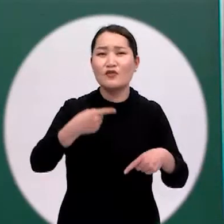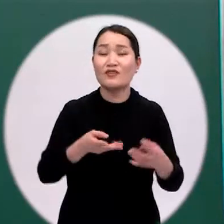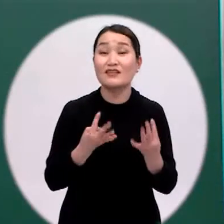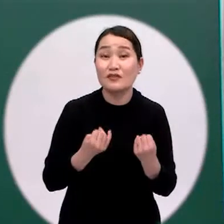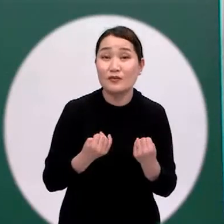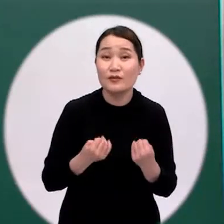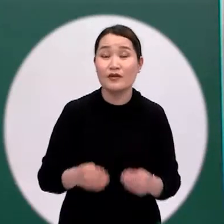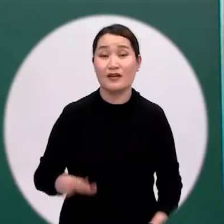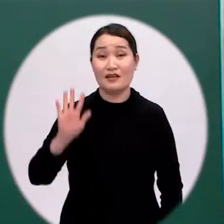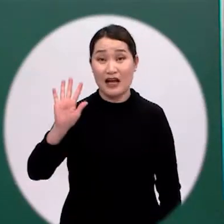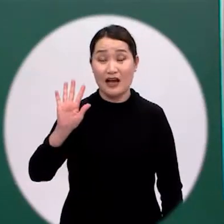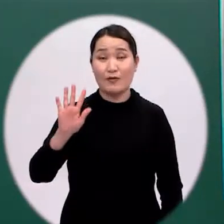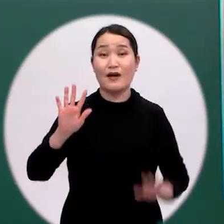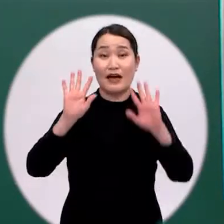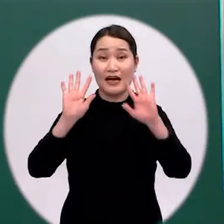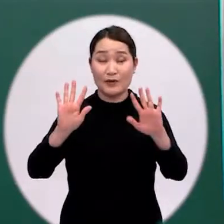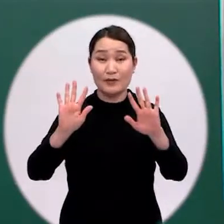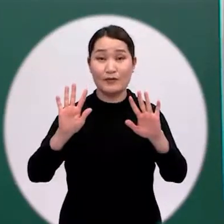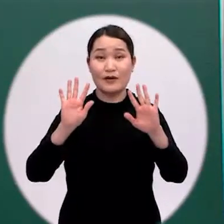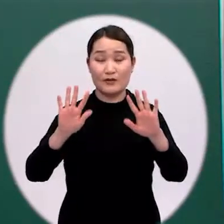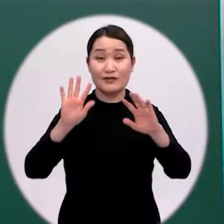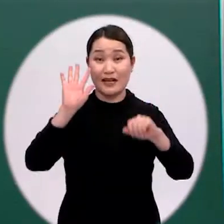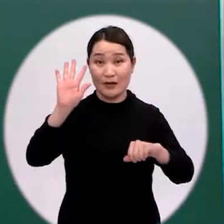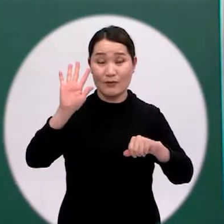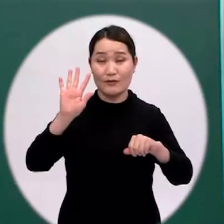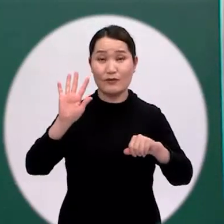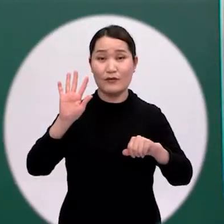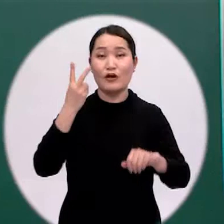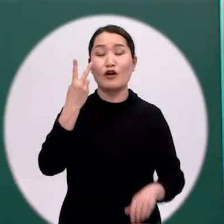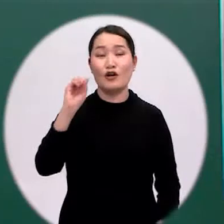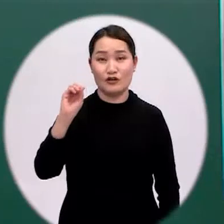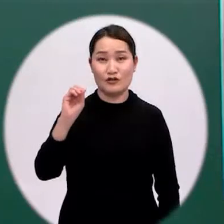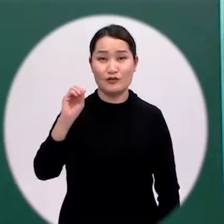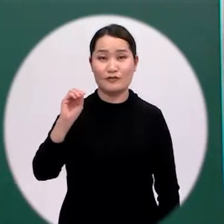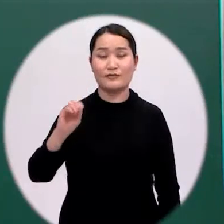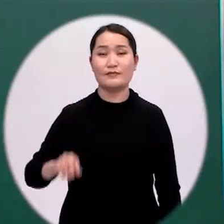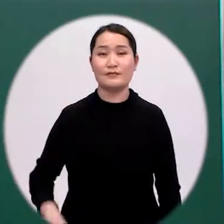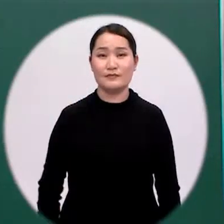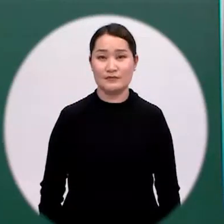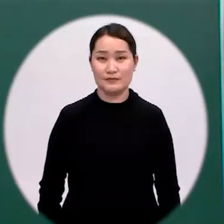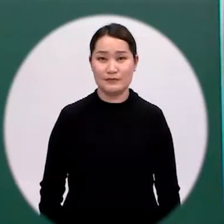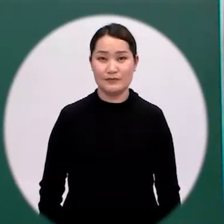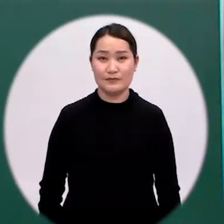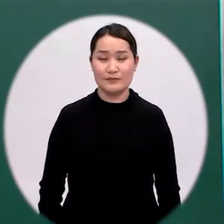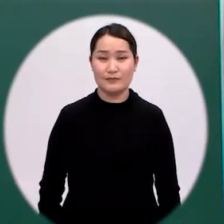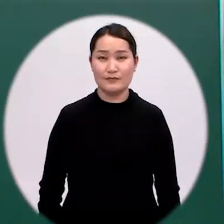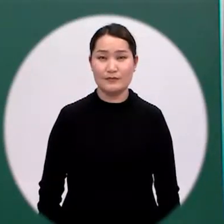хүүхдүүдээ? 5 10 15 20.